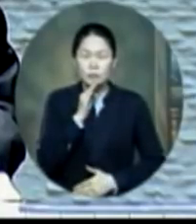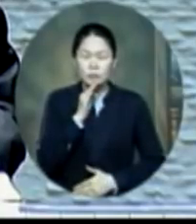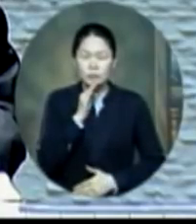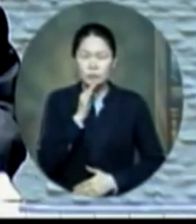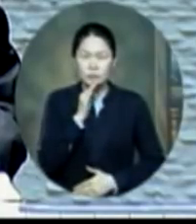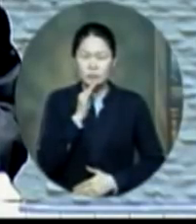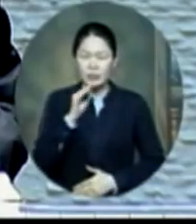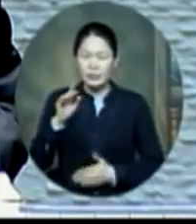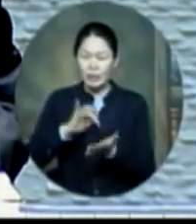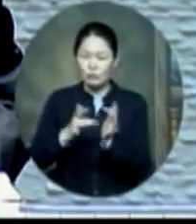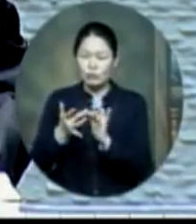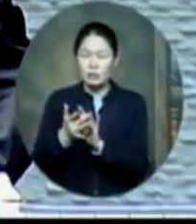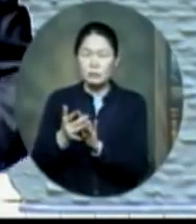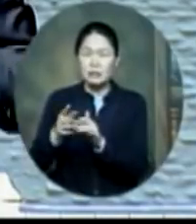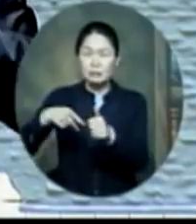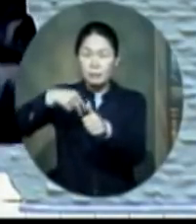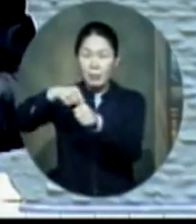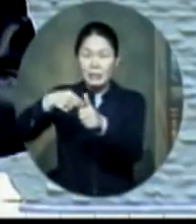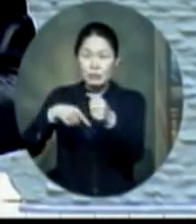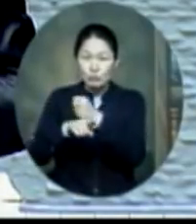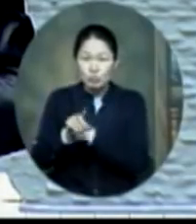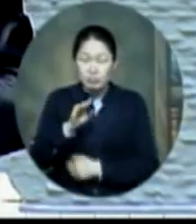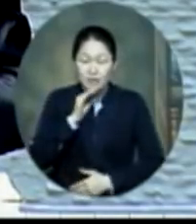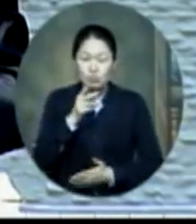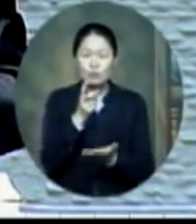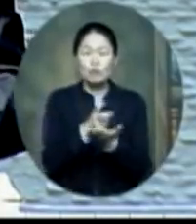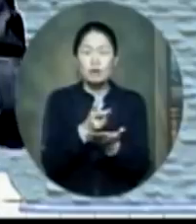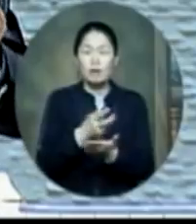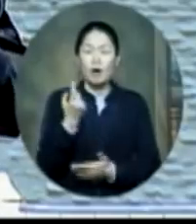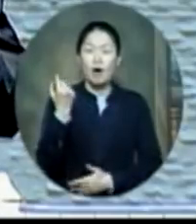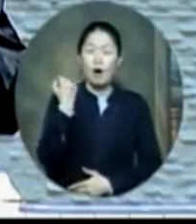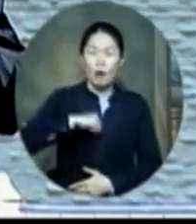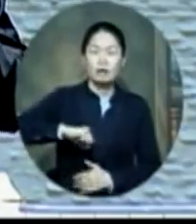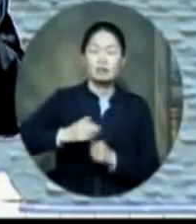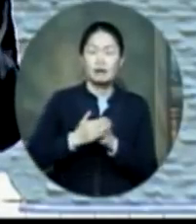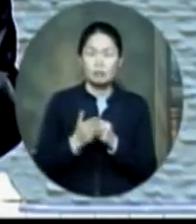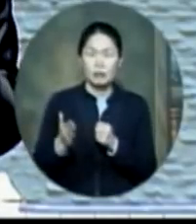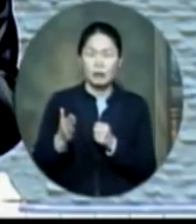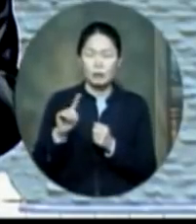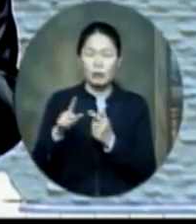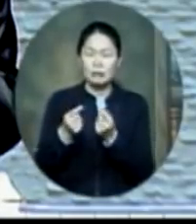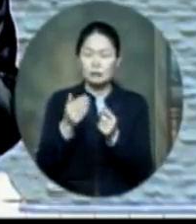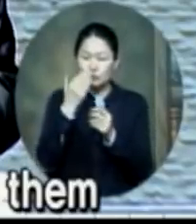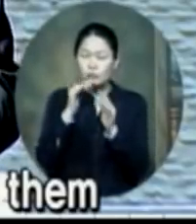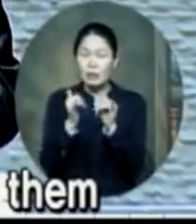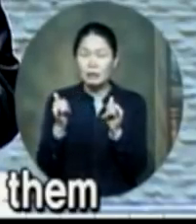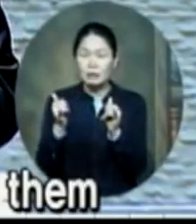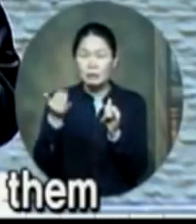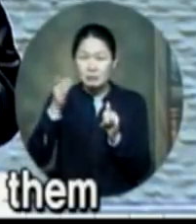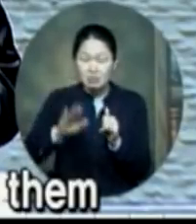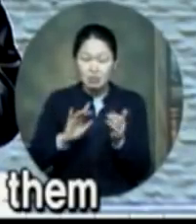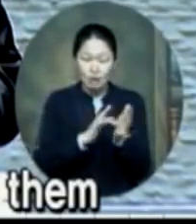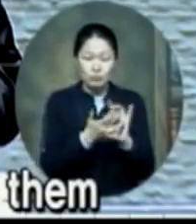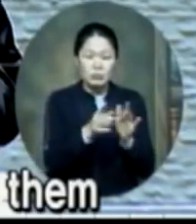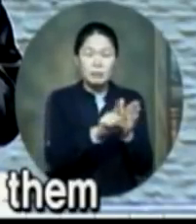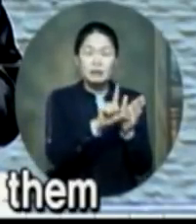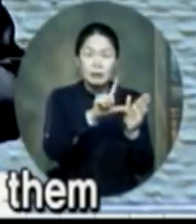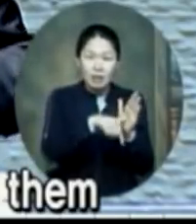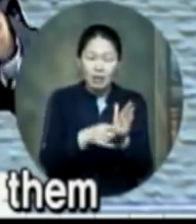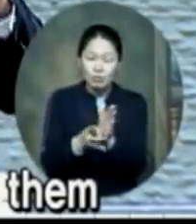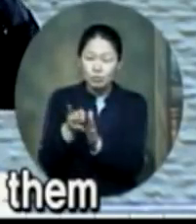어겼다는 거잖아요. 그랬던 유대인들이 이제 예수를 믿게 될 때 예루살렘